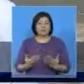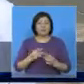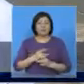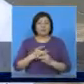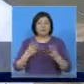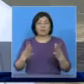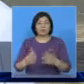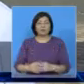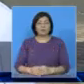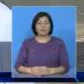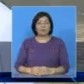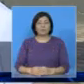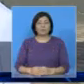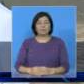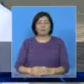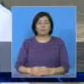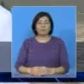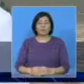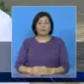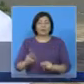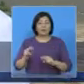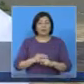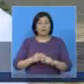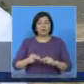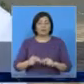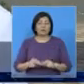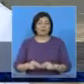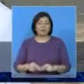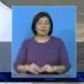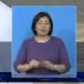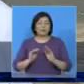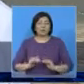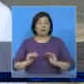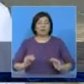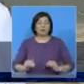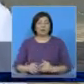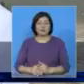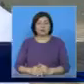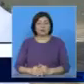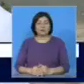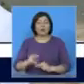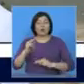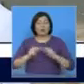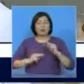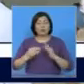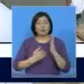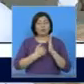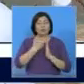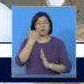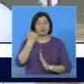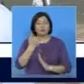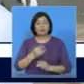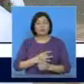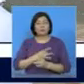мерекемізді мына ем алып жүрген бүлдіршіндеріміздің шамалы көңіл күйін көтеріп, мына